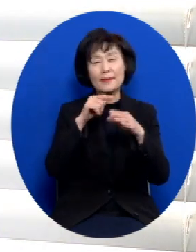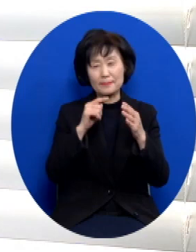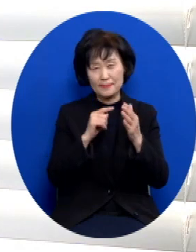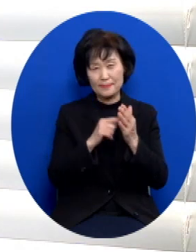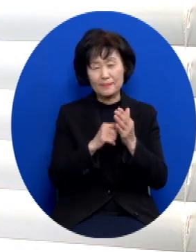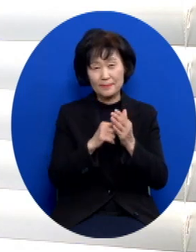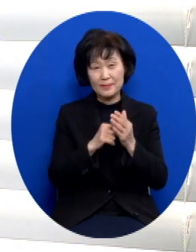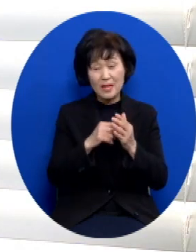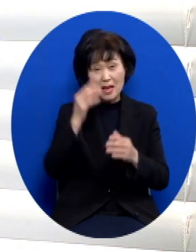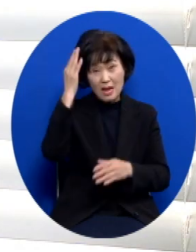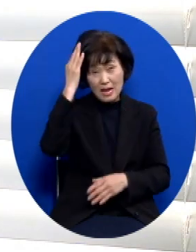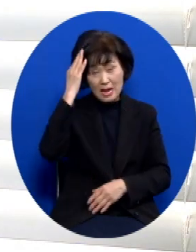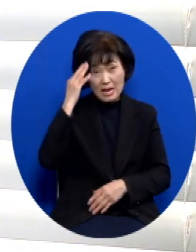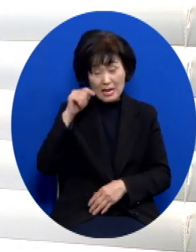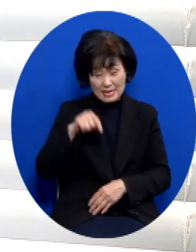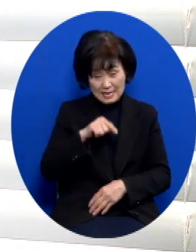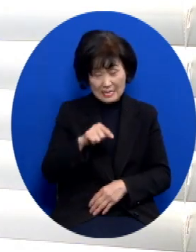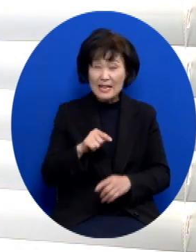연탄 한 장에